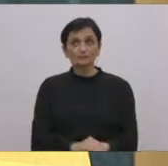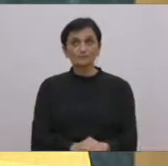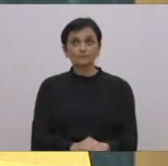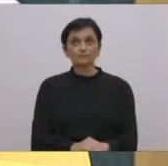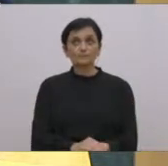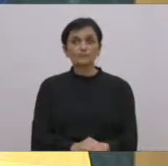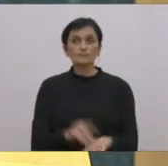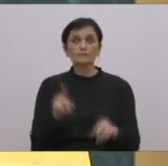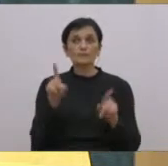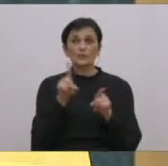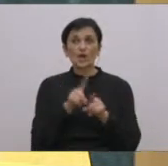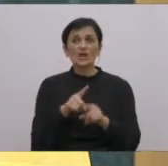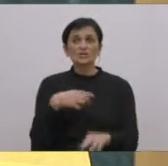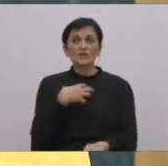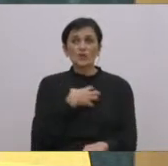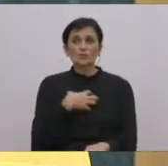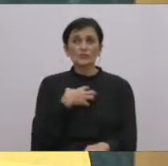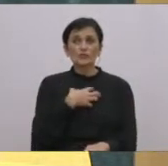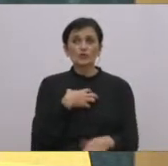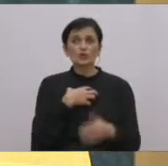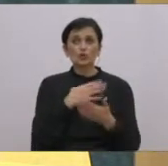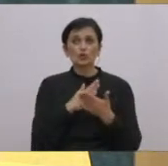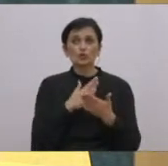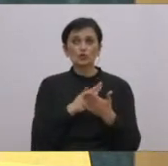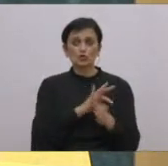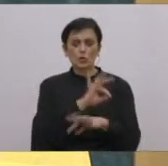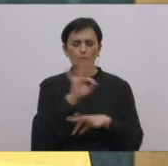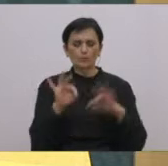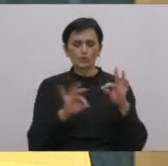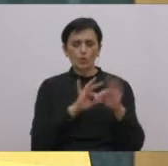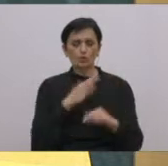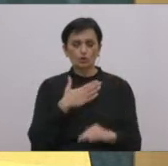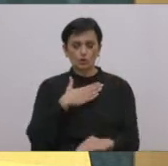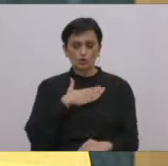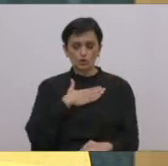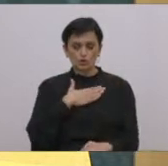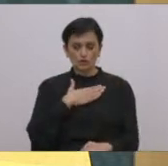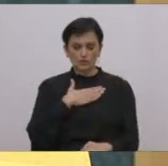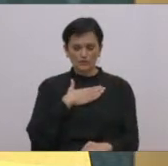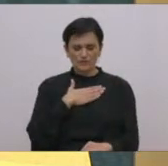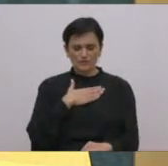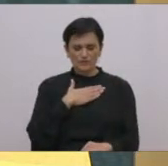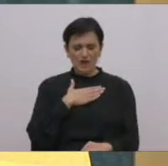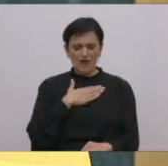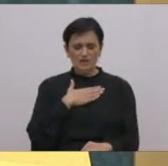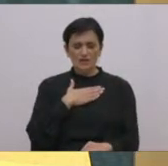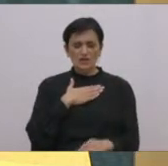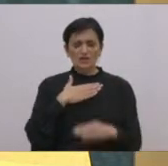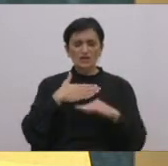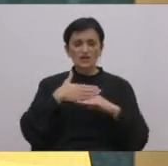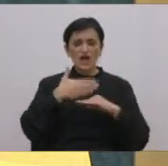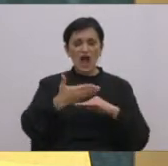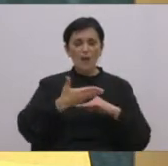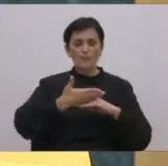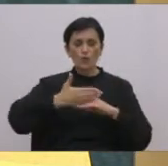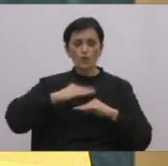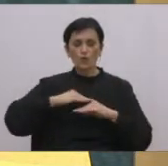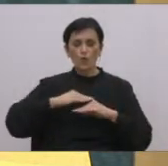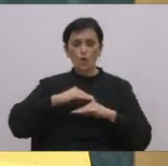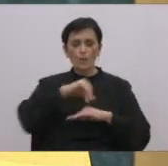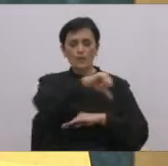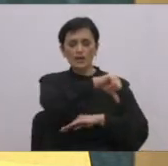ასევე მნიშვნელოვანია ის პროექტები, რომელსაც ჩვენ გამყოფი ხაზის პირას მდებარე